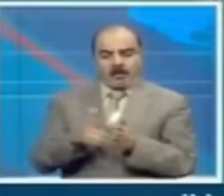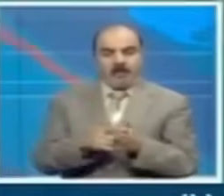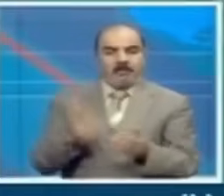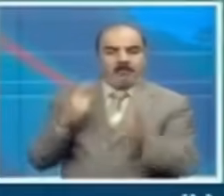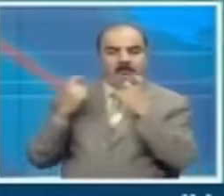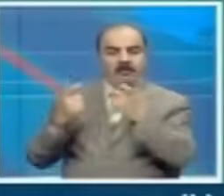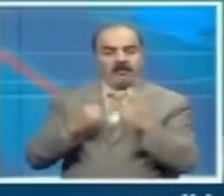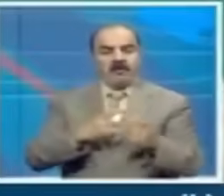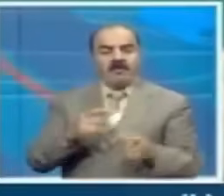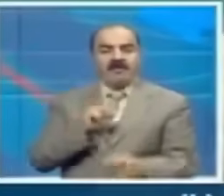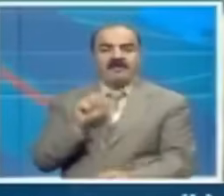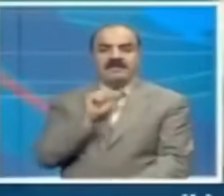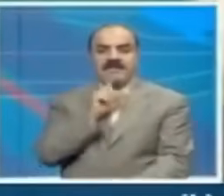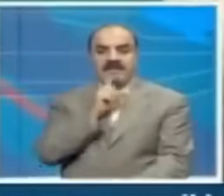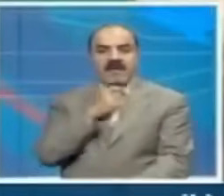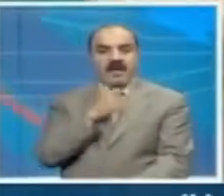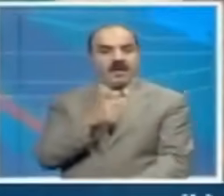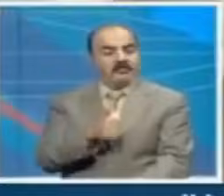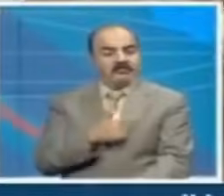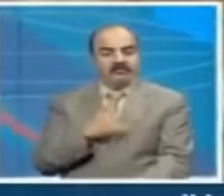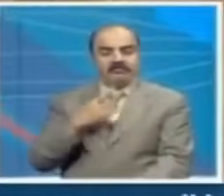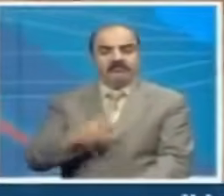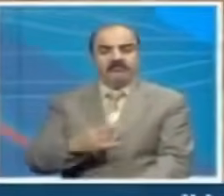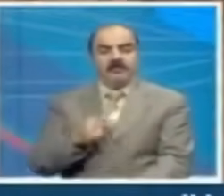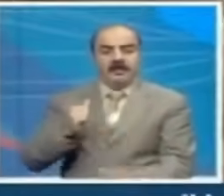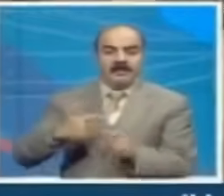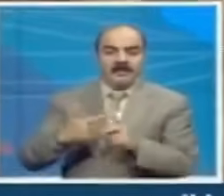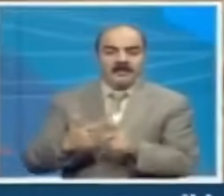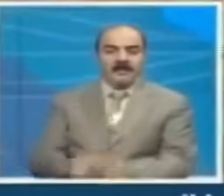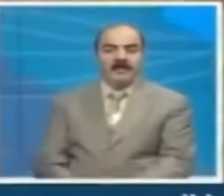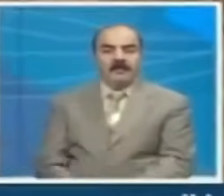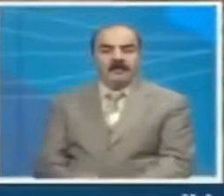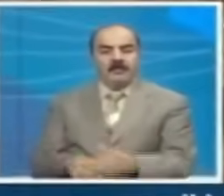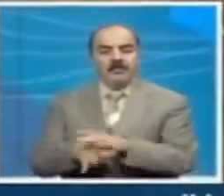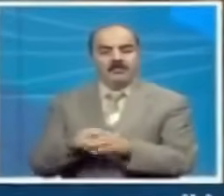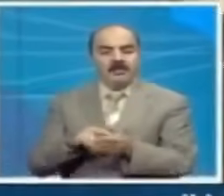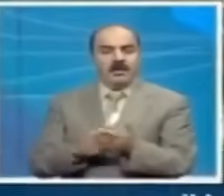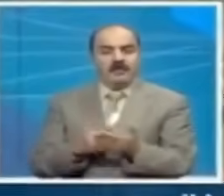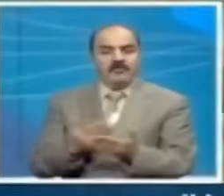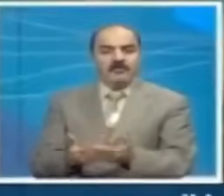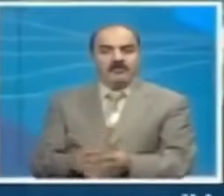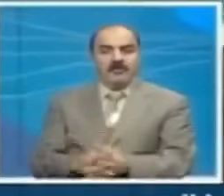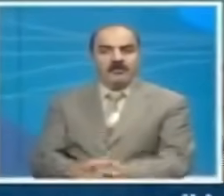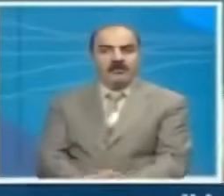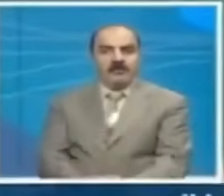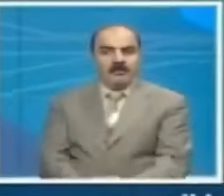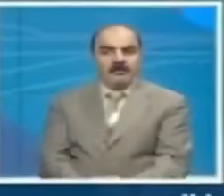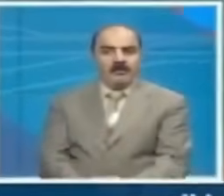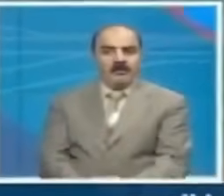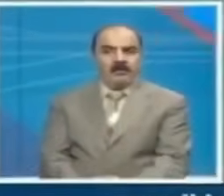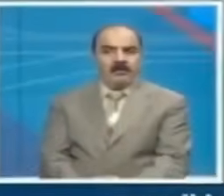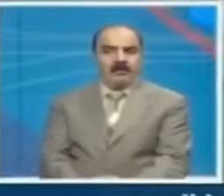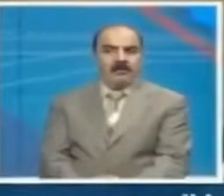الأغراض بميناء سفاجة البحري محطة سفاجة 2. يقام المشروع على مساحة 810,000 متر